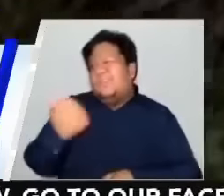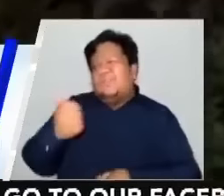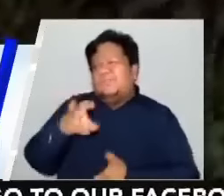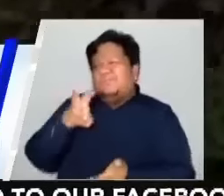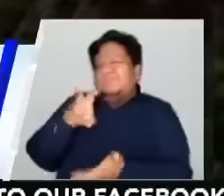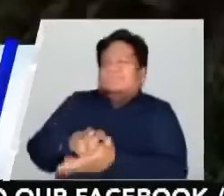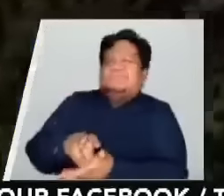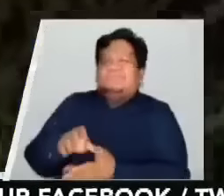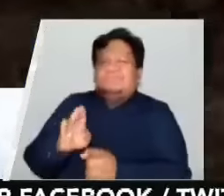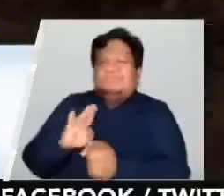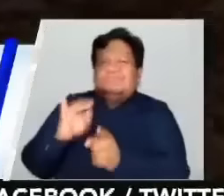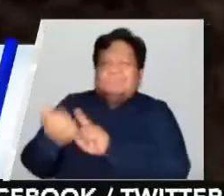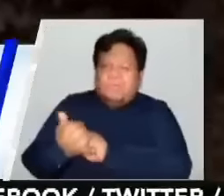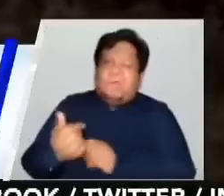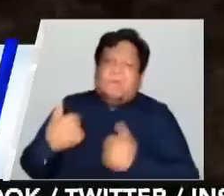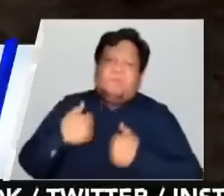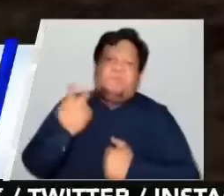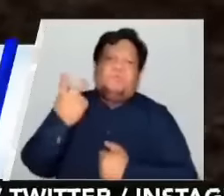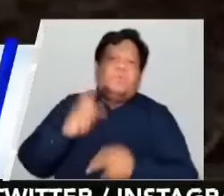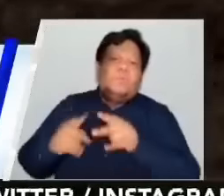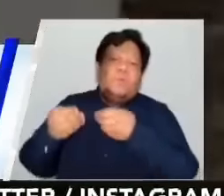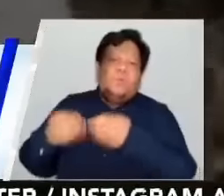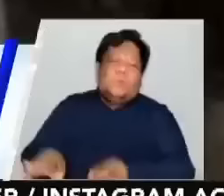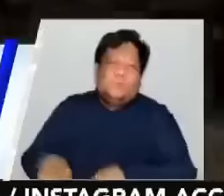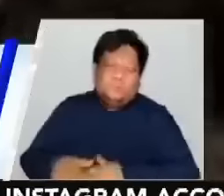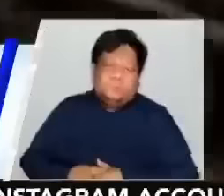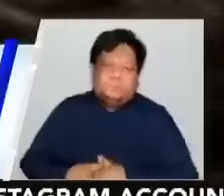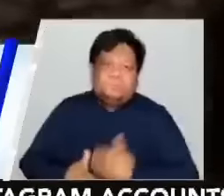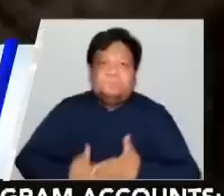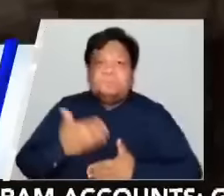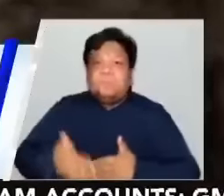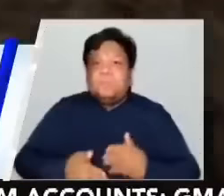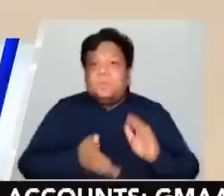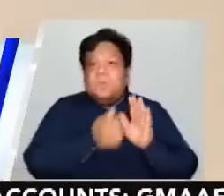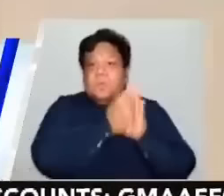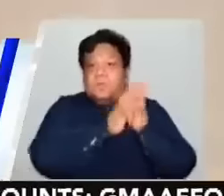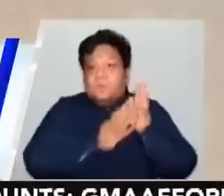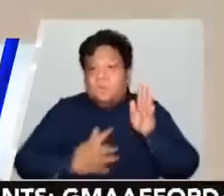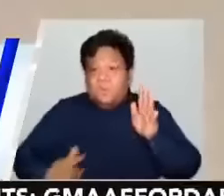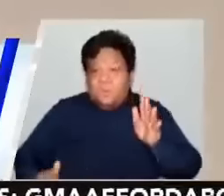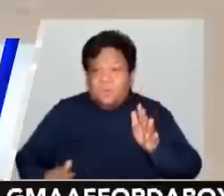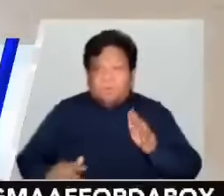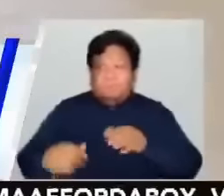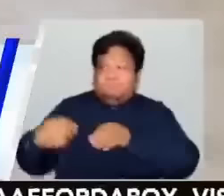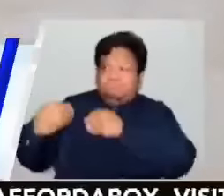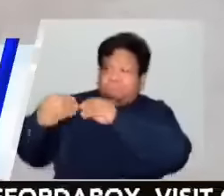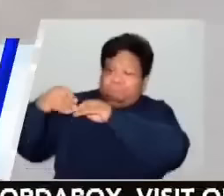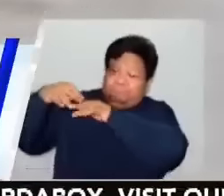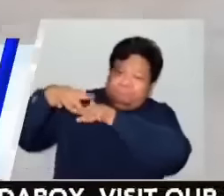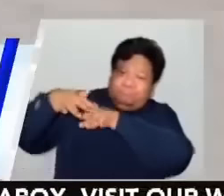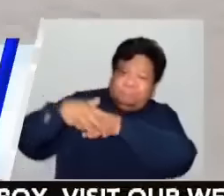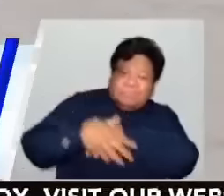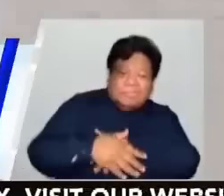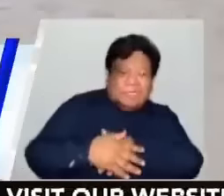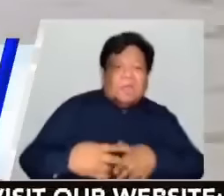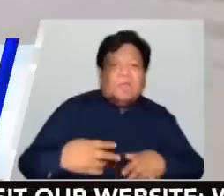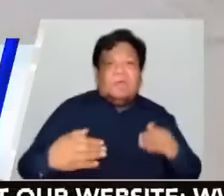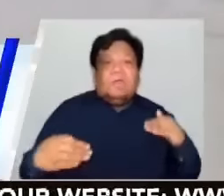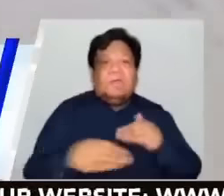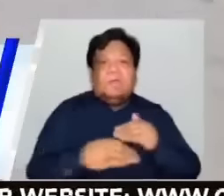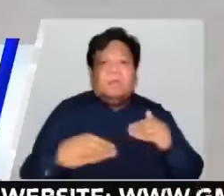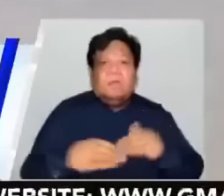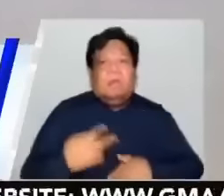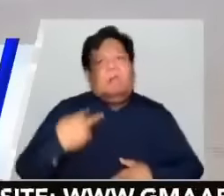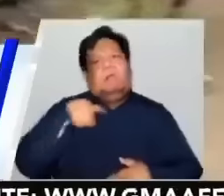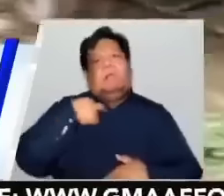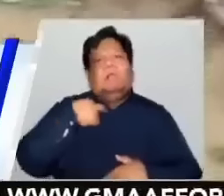Sa Catanduanes, bumara sa isang kalsada ang mga gumuhong lupa at bato. Sa tala ng Office of Civil Defense, mahigit 200